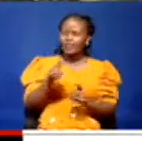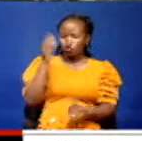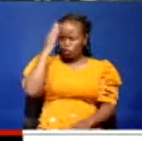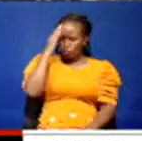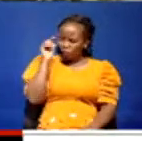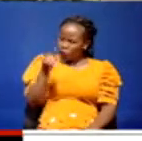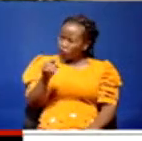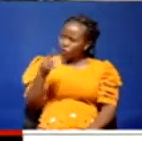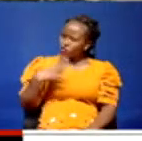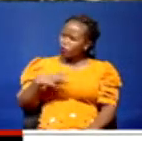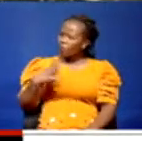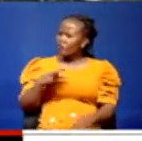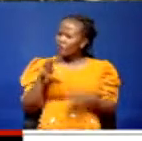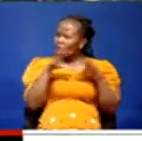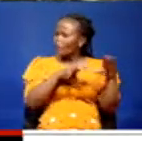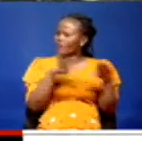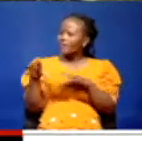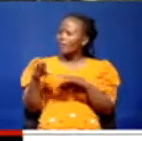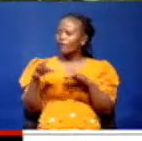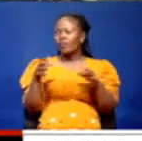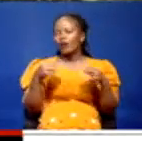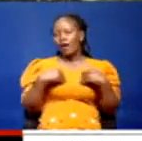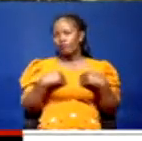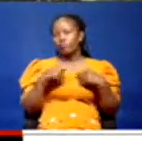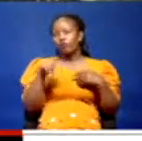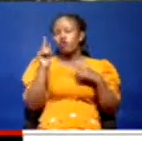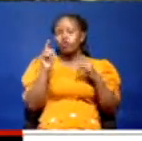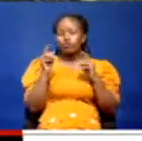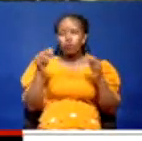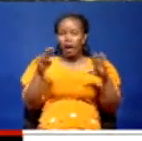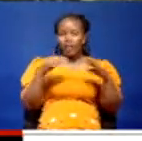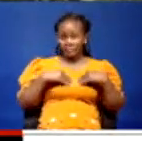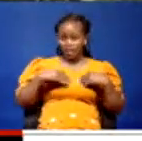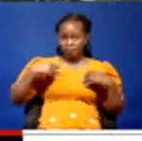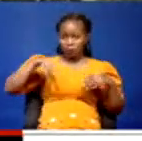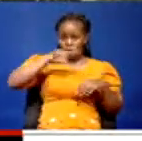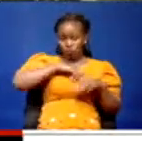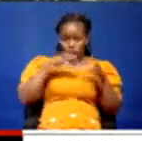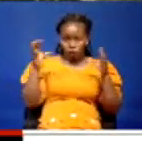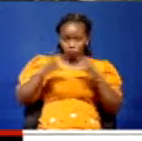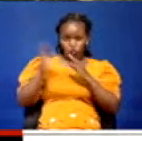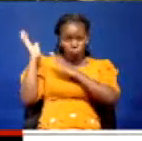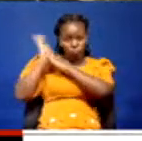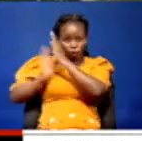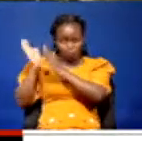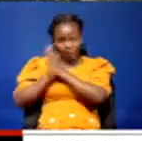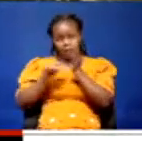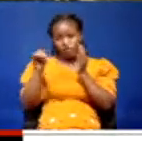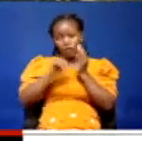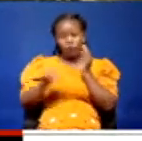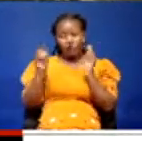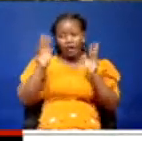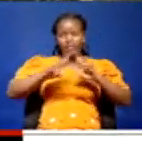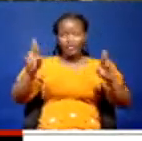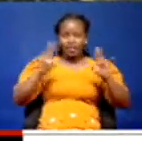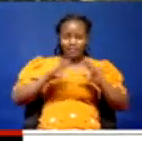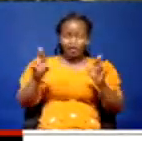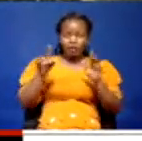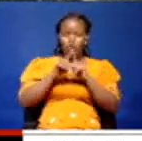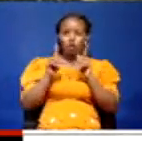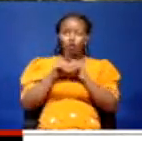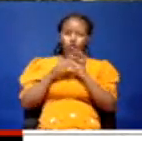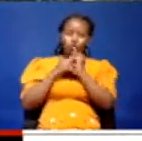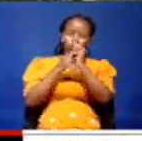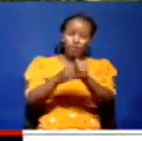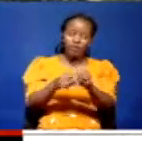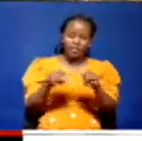kawaida, unaumia aje? Kubali maneno ya Roots Party na Wajackoyah. Sino tunawahurumia, sino tuko na njia, tuko na